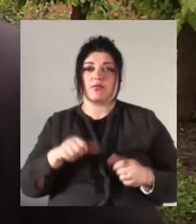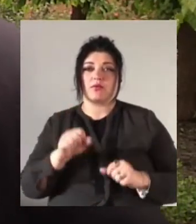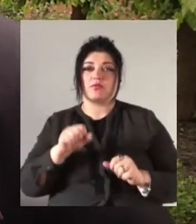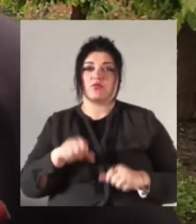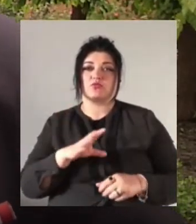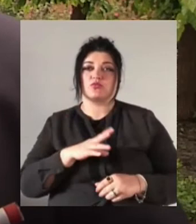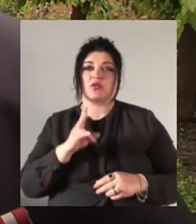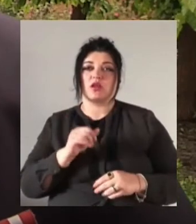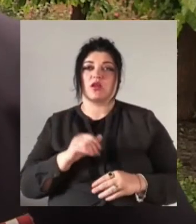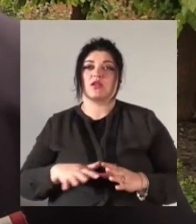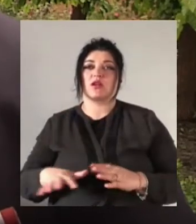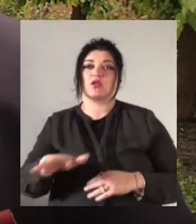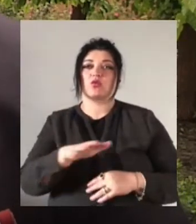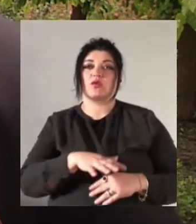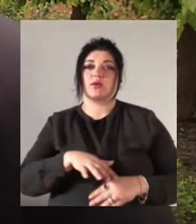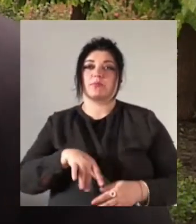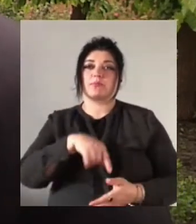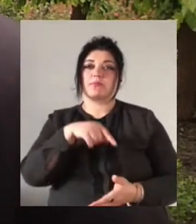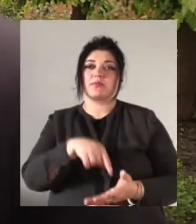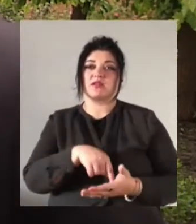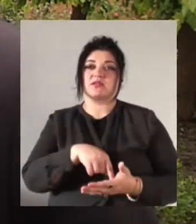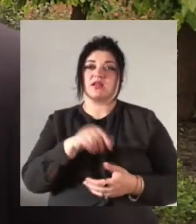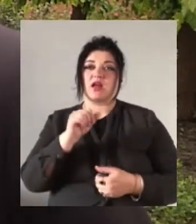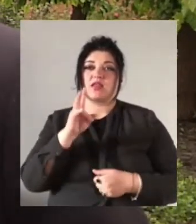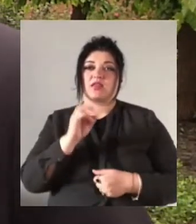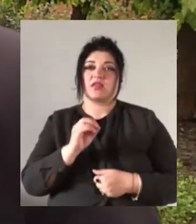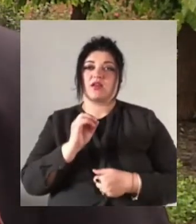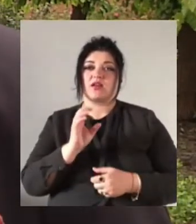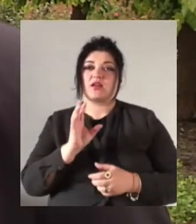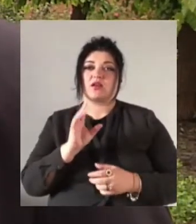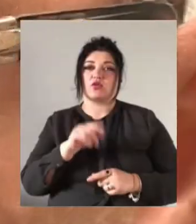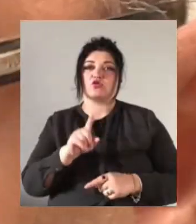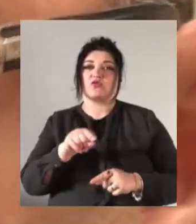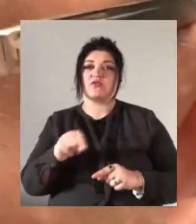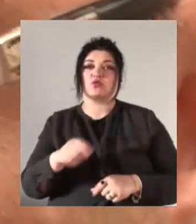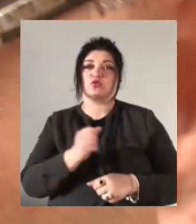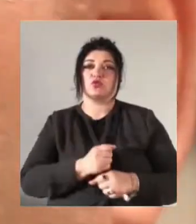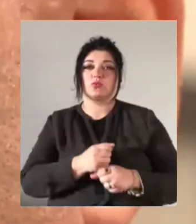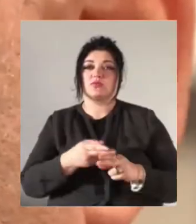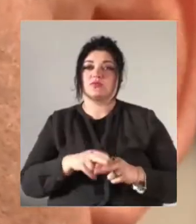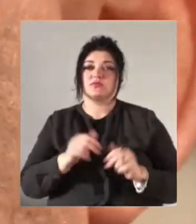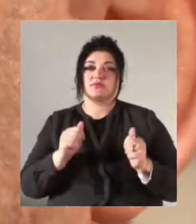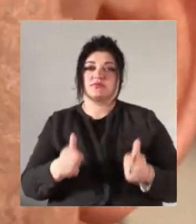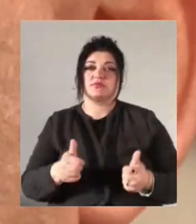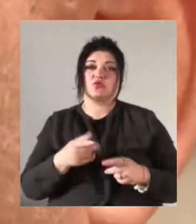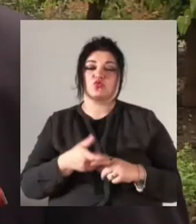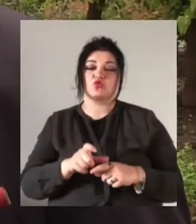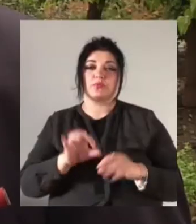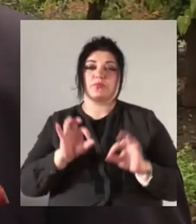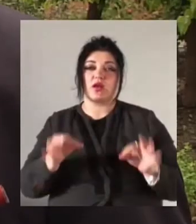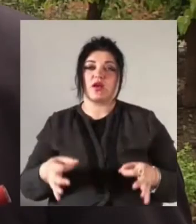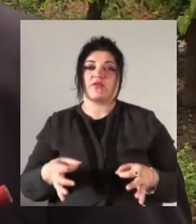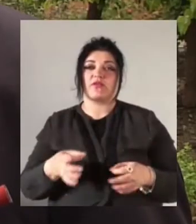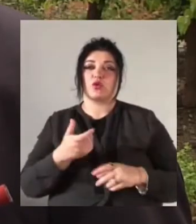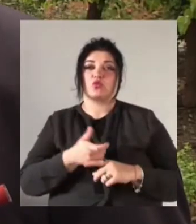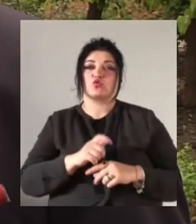міста, а не в то, що він тут зроблений, це однозначно дуже правильно і дуже добре.